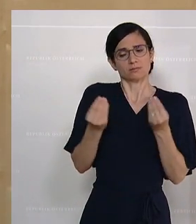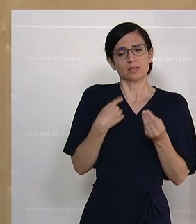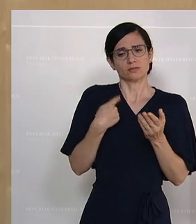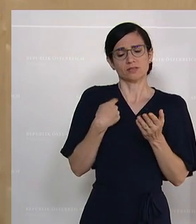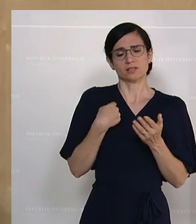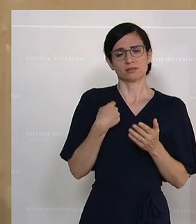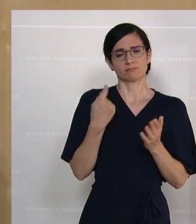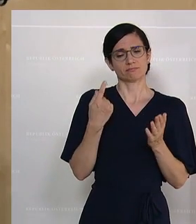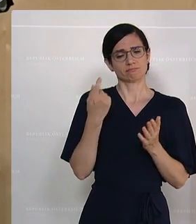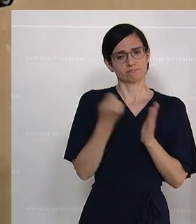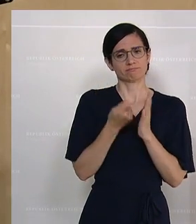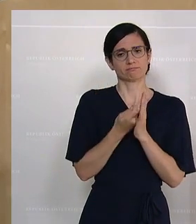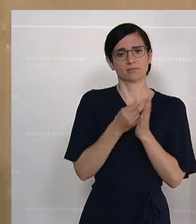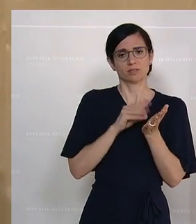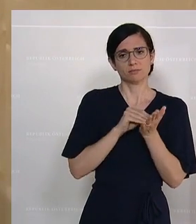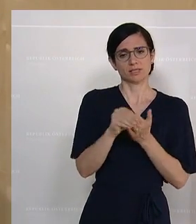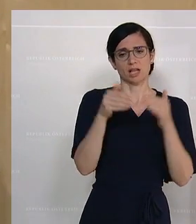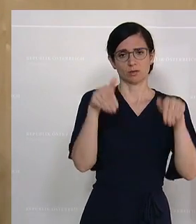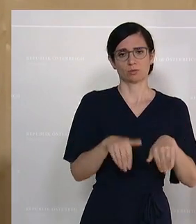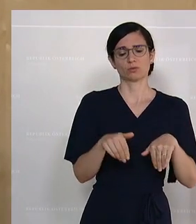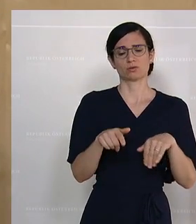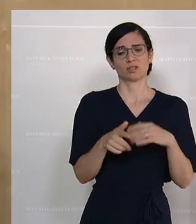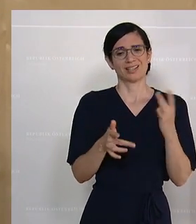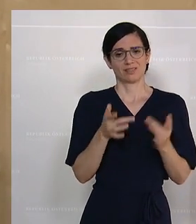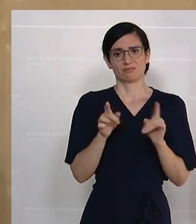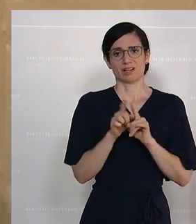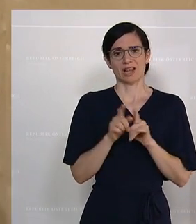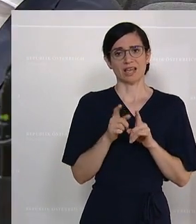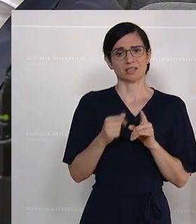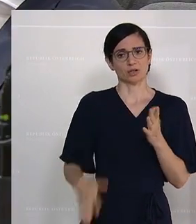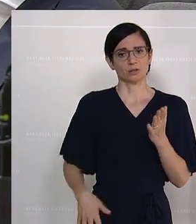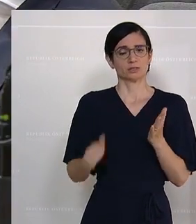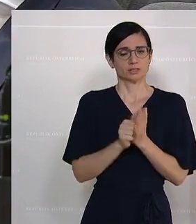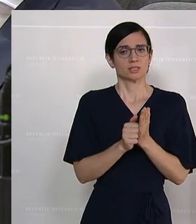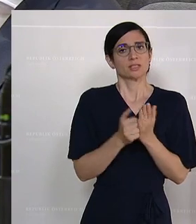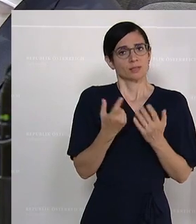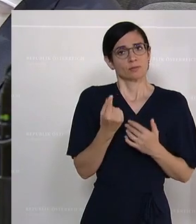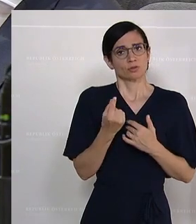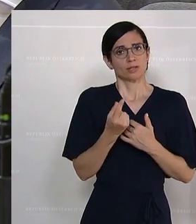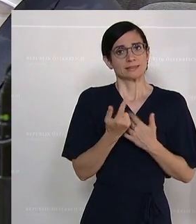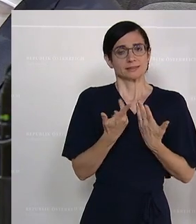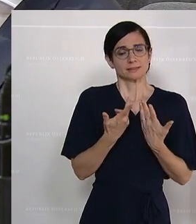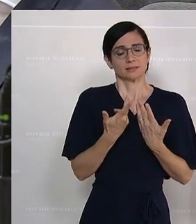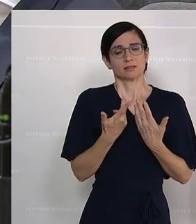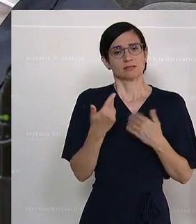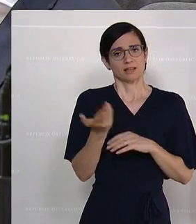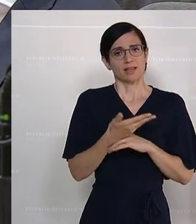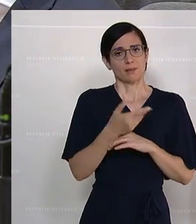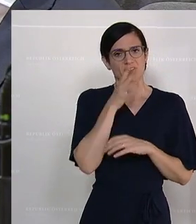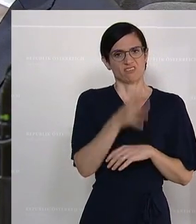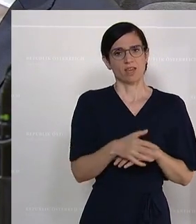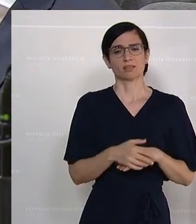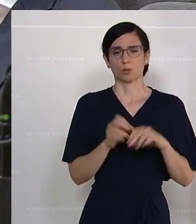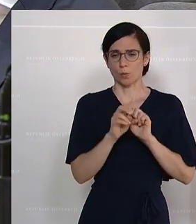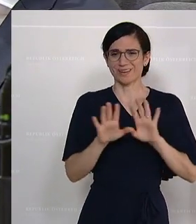ausdifferenzieren ärmer machen insgesamt deshalb ist es doch die aufgabe jetzt hier und heute und das führt dann zum